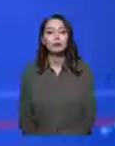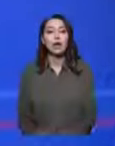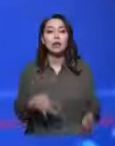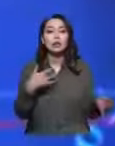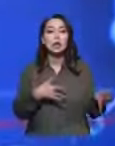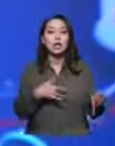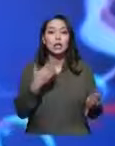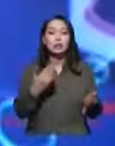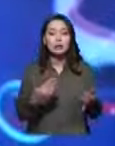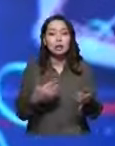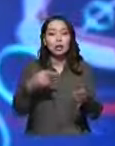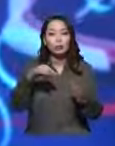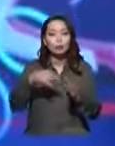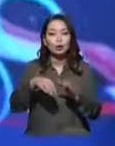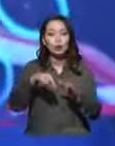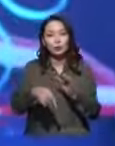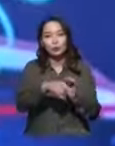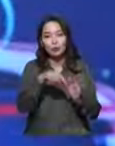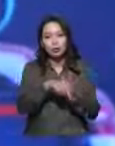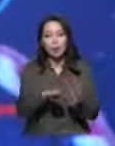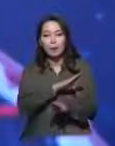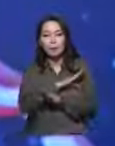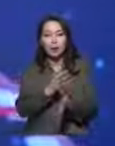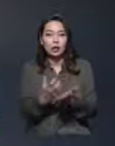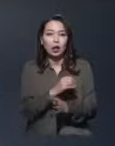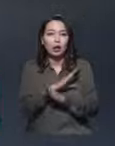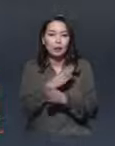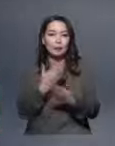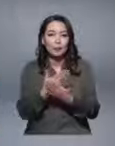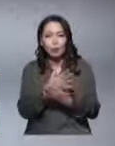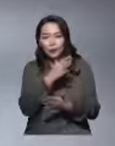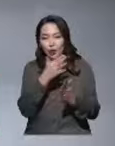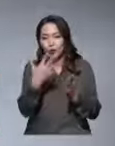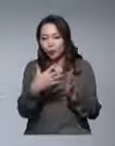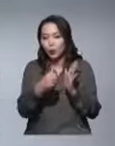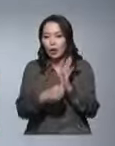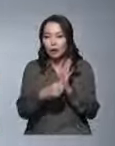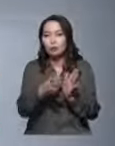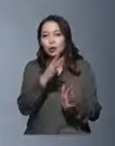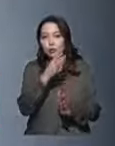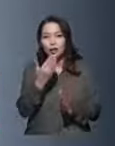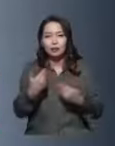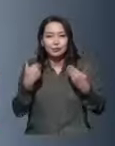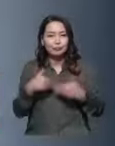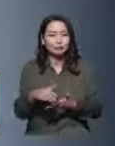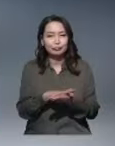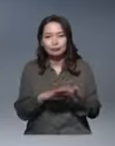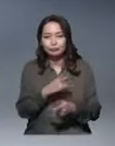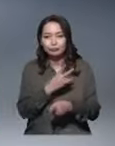Таразда құдықтардың бірінен мәйіт табылды. Қайтыс болған адамның жасы шамамен 50-60-та. Денесінде ешқандай зорлық белгілері